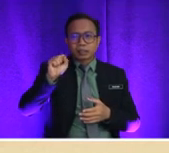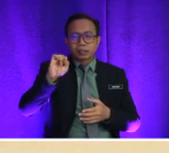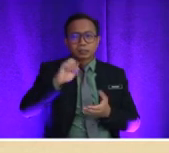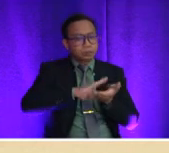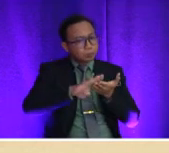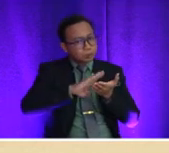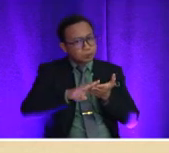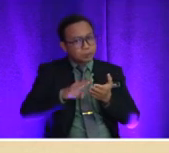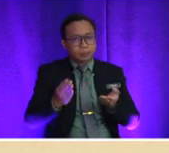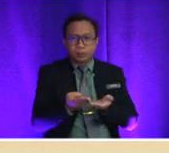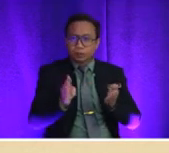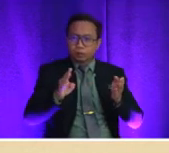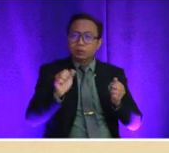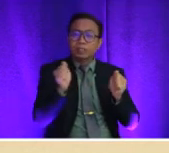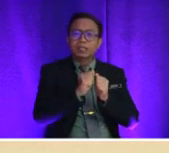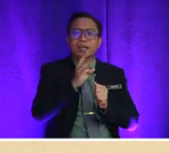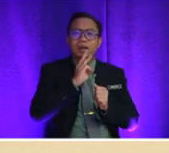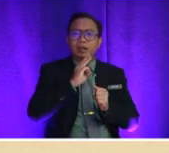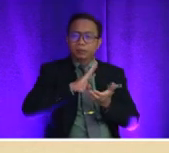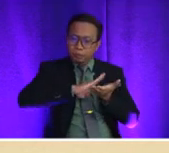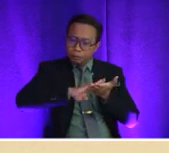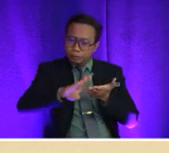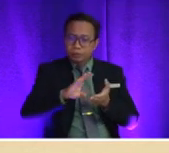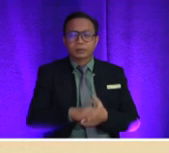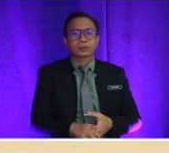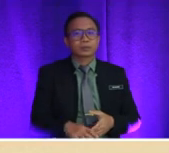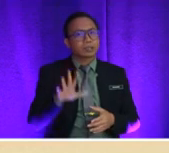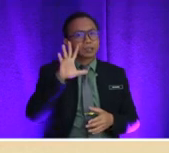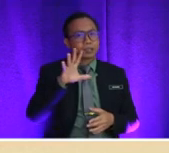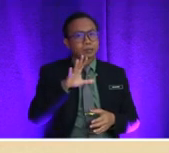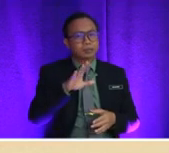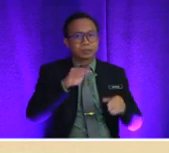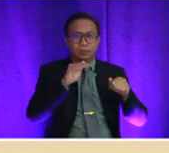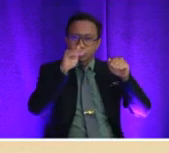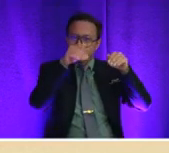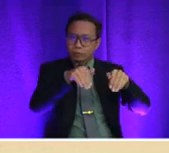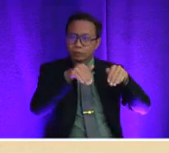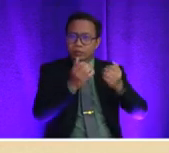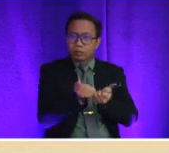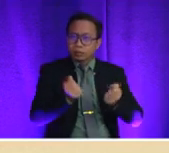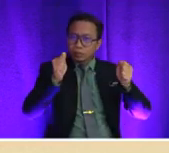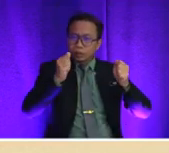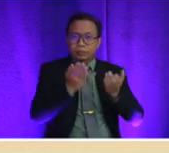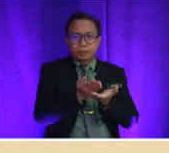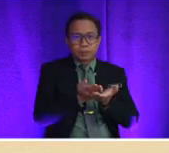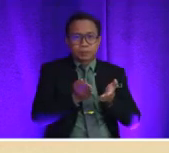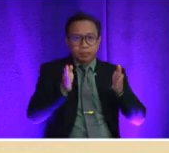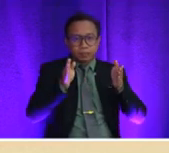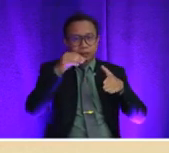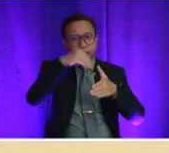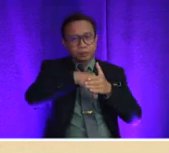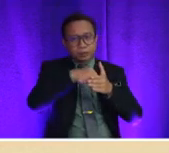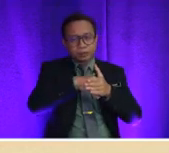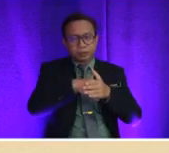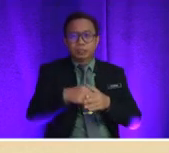atau bekas dengan menggunakan air yang bersih lima menjengukrium ataupun bekas tersebut 6 memasukkan